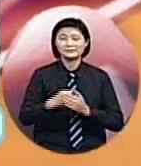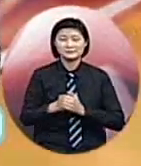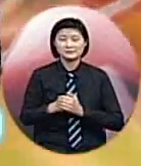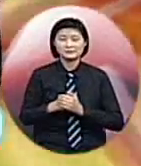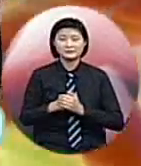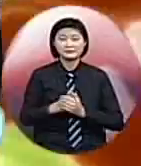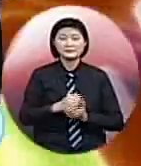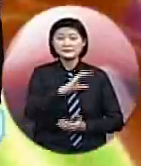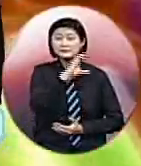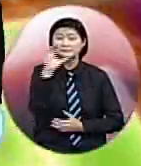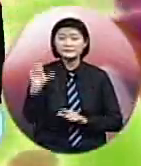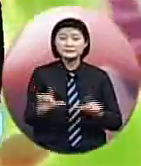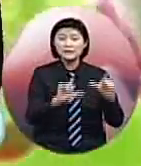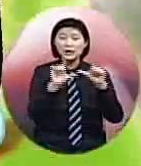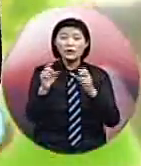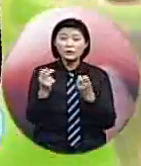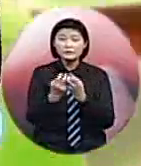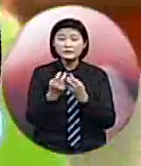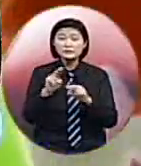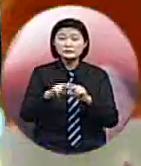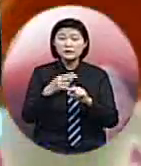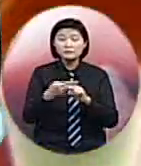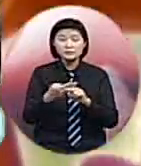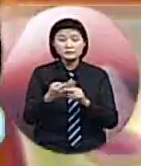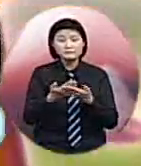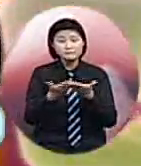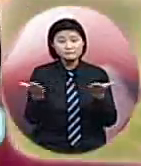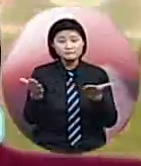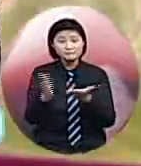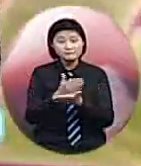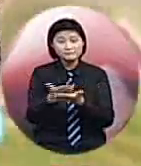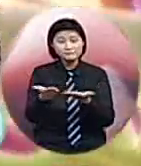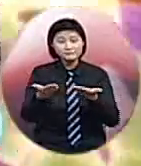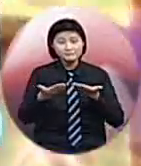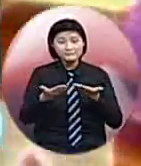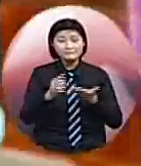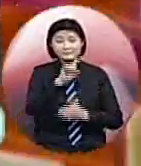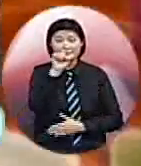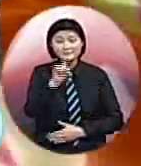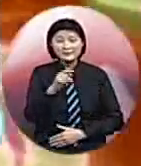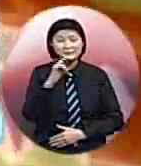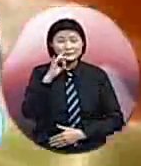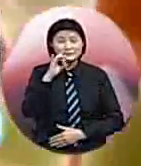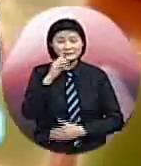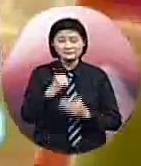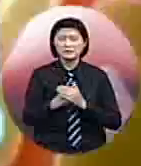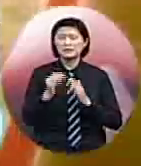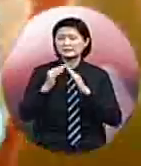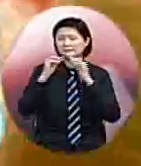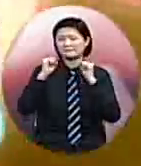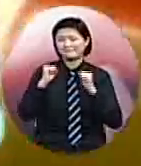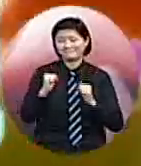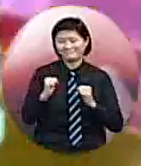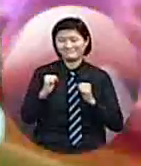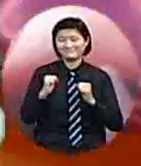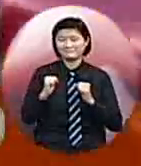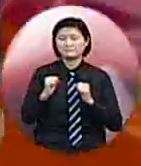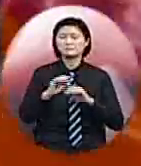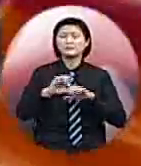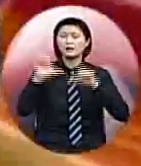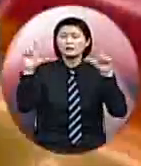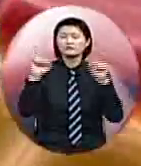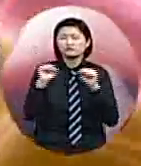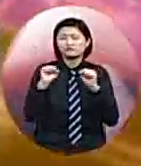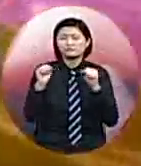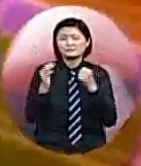어머니 크리스마스를 어떻게 보내시고 선물은 또 채 주셨나 받으셨나 궁금합니다. 네, 집에 있었고요. 네. 날씨도 춥고